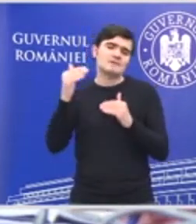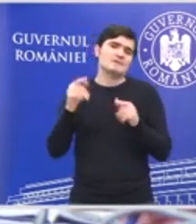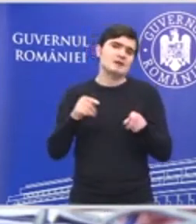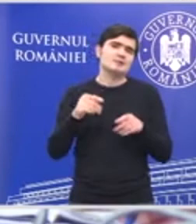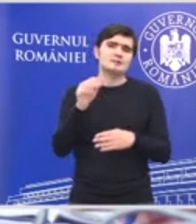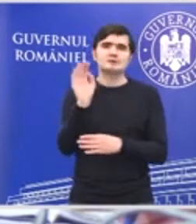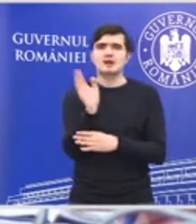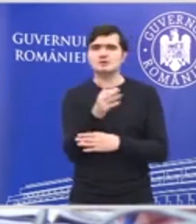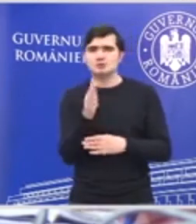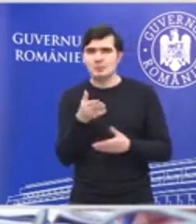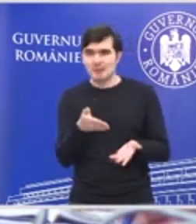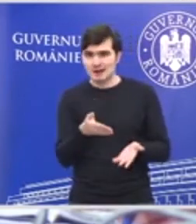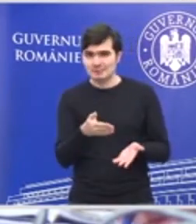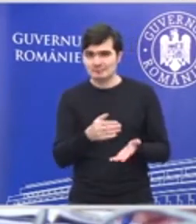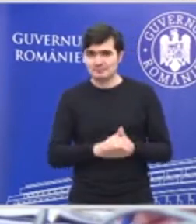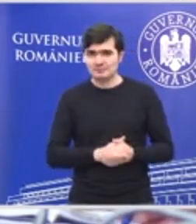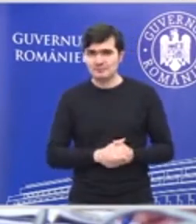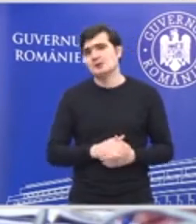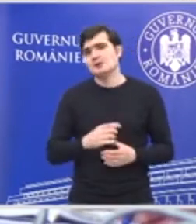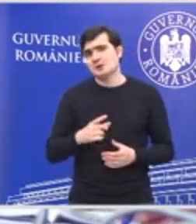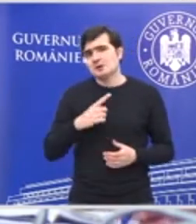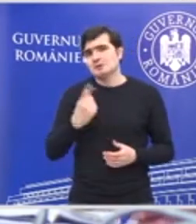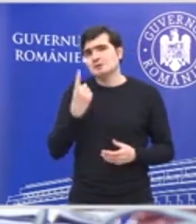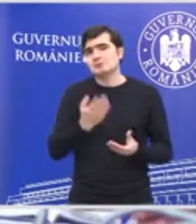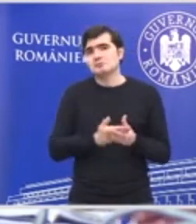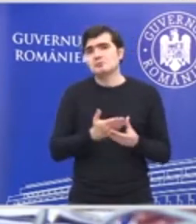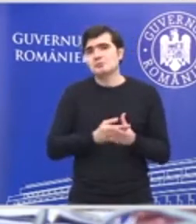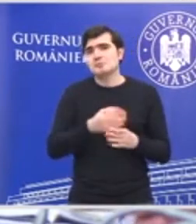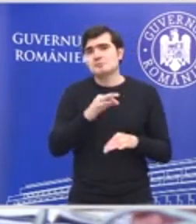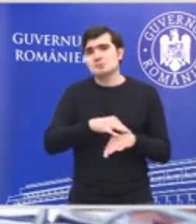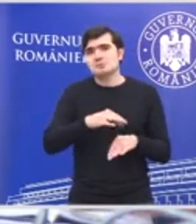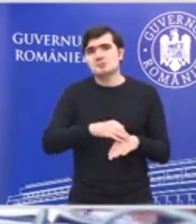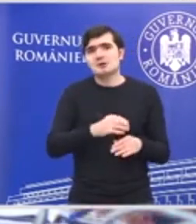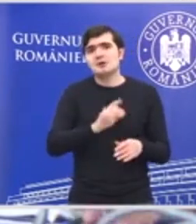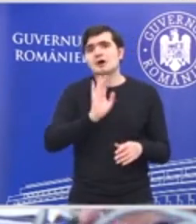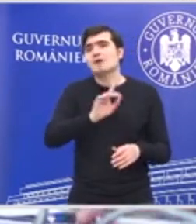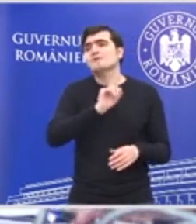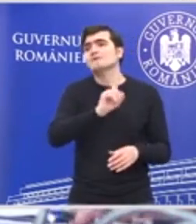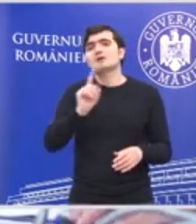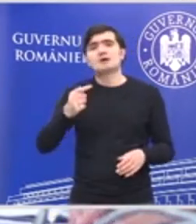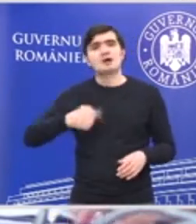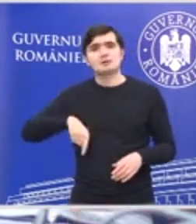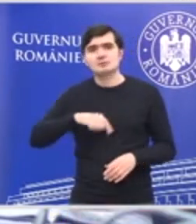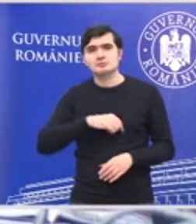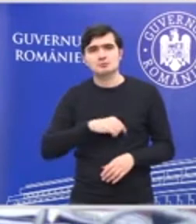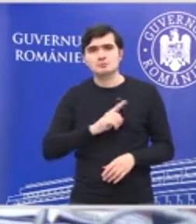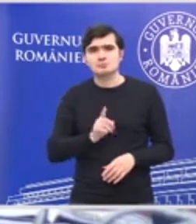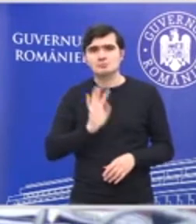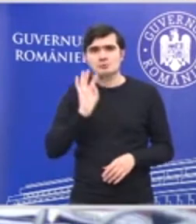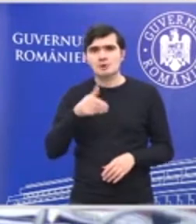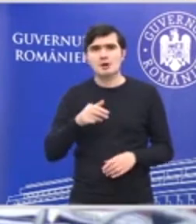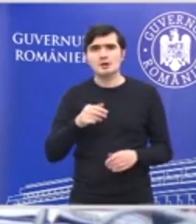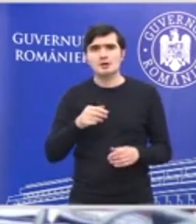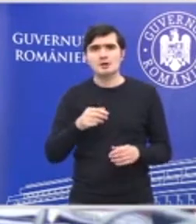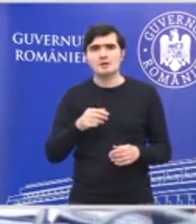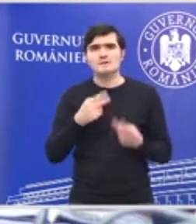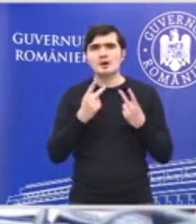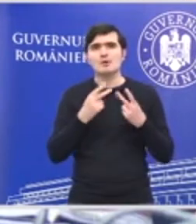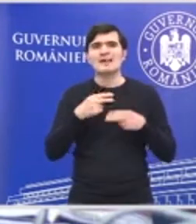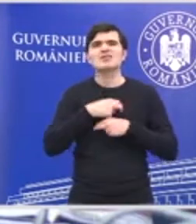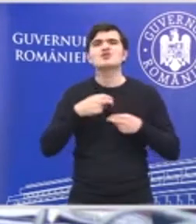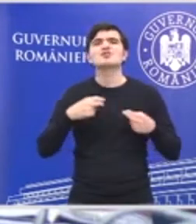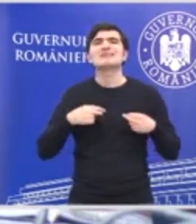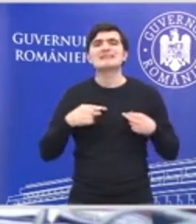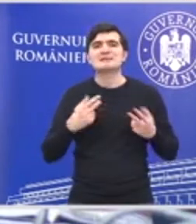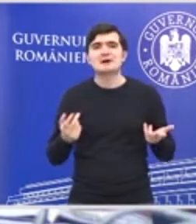la nivel național este un document medical al fiecăruia dintre noi, el nu are conotație juridică.